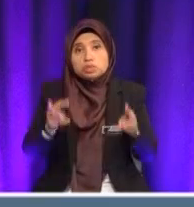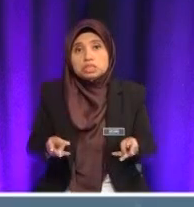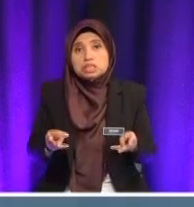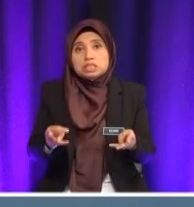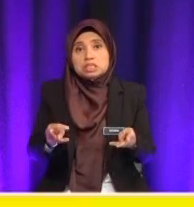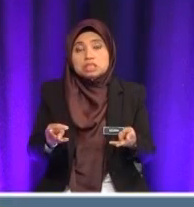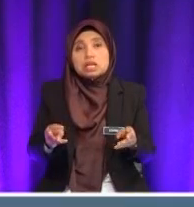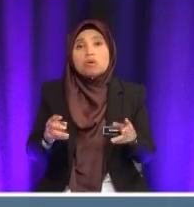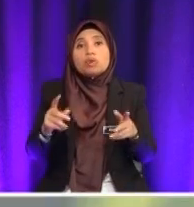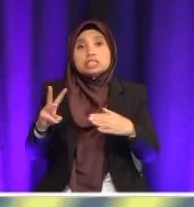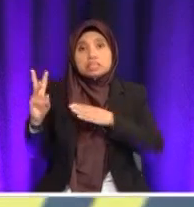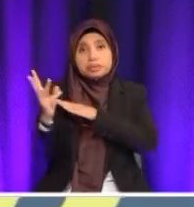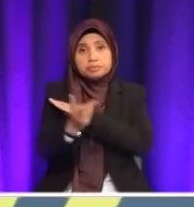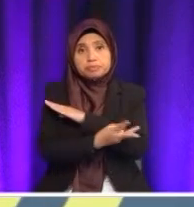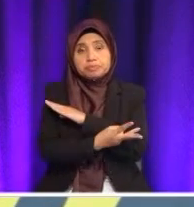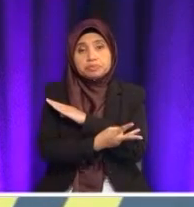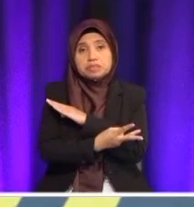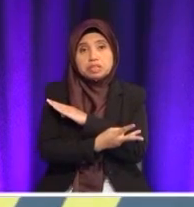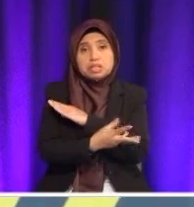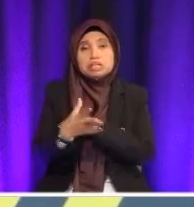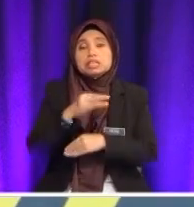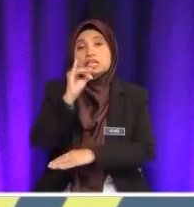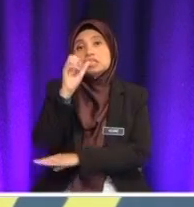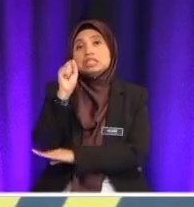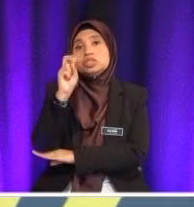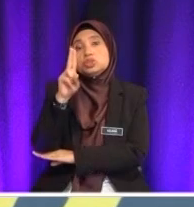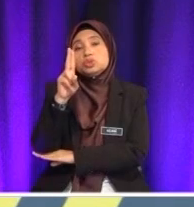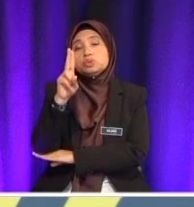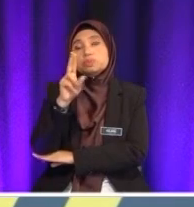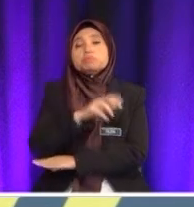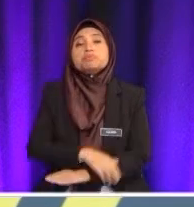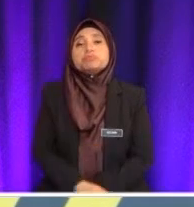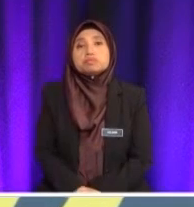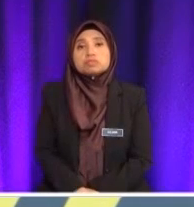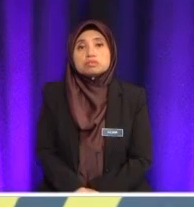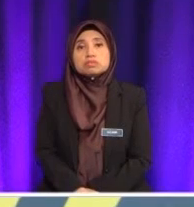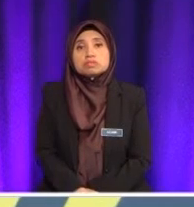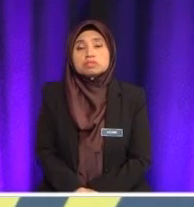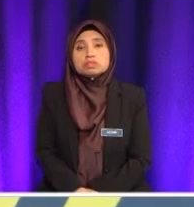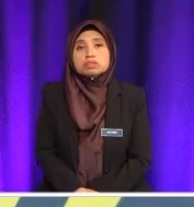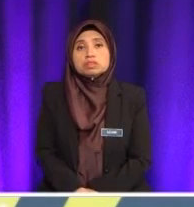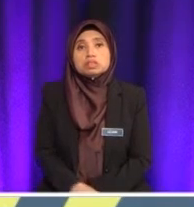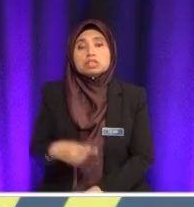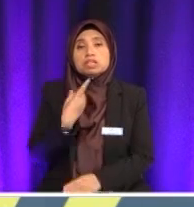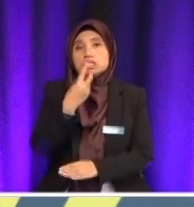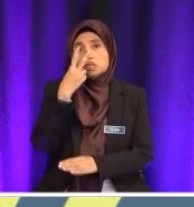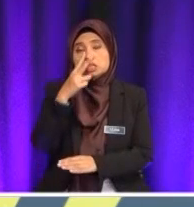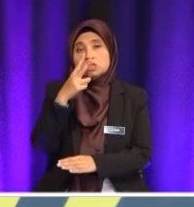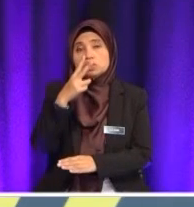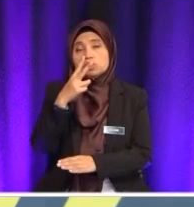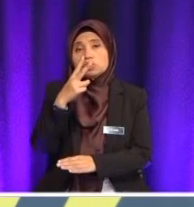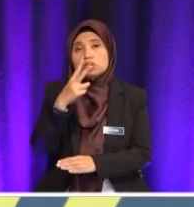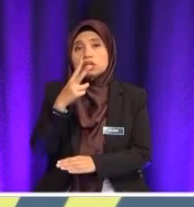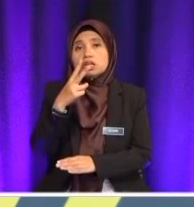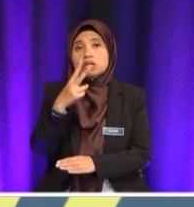kawasan dan juga isu dan pengurusan alam sekitar kita lihat di sini bilangan